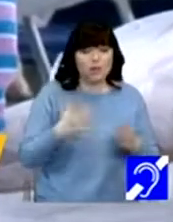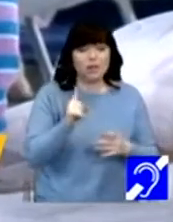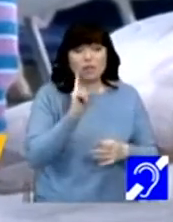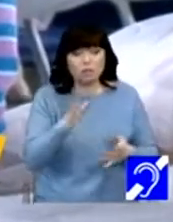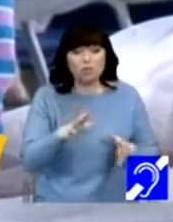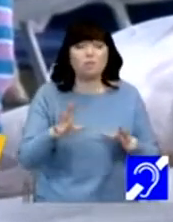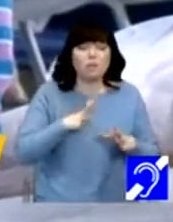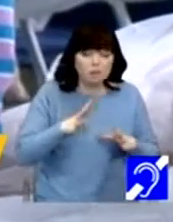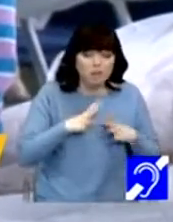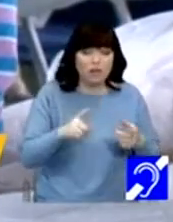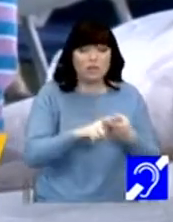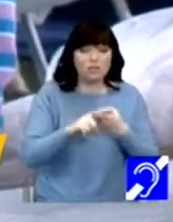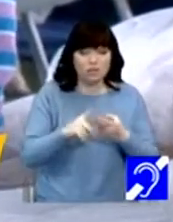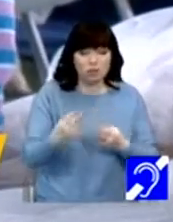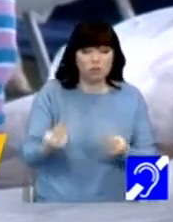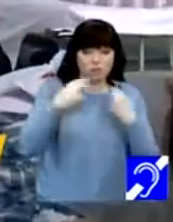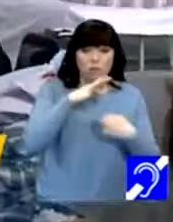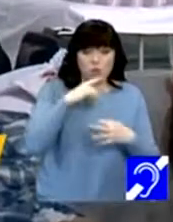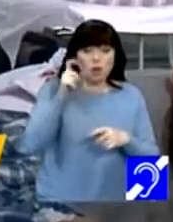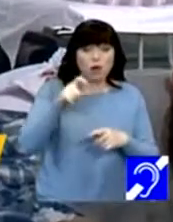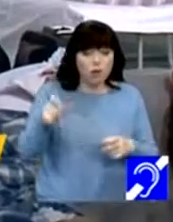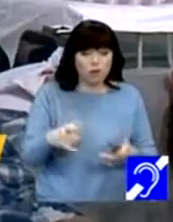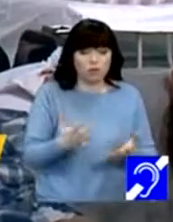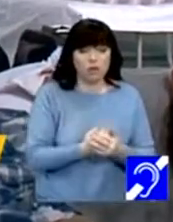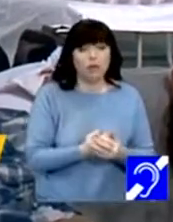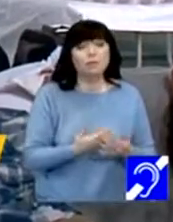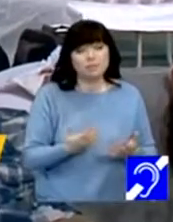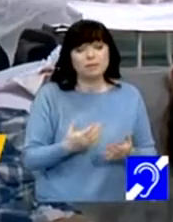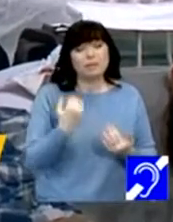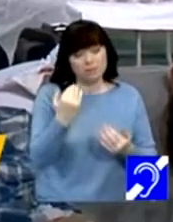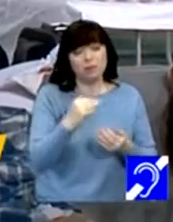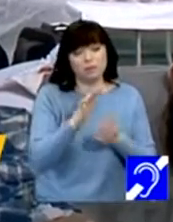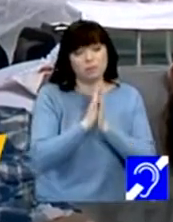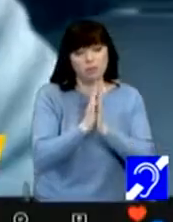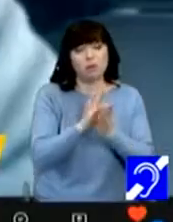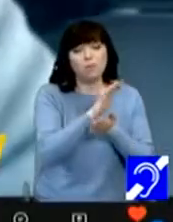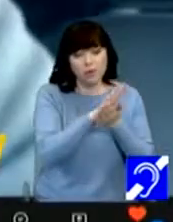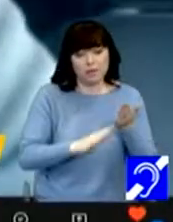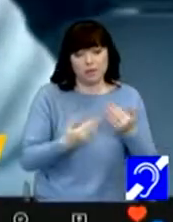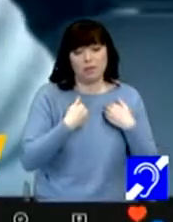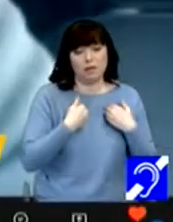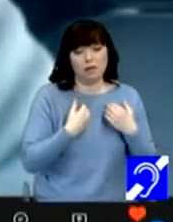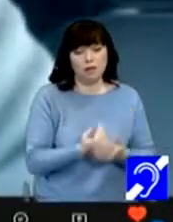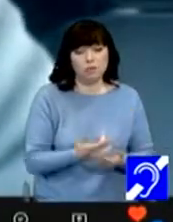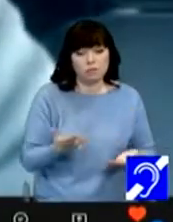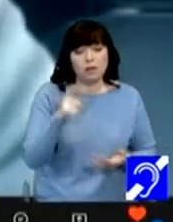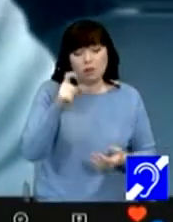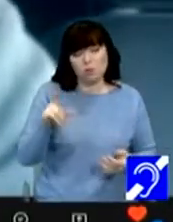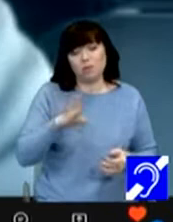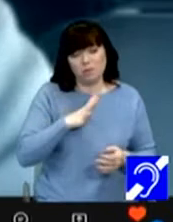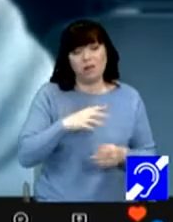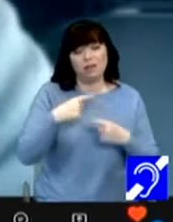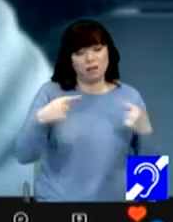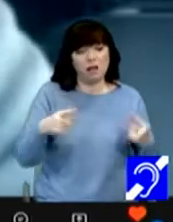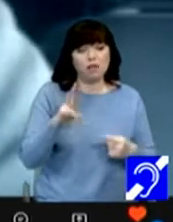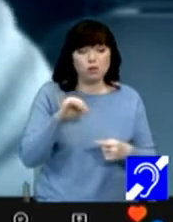неудобства в связи с тем, что приезжает огромное количество людей из чужой страны, вы уже, пожалуйста, простите нас, потому что люди бывают разные, но им